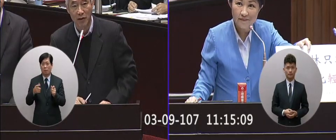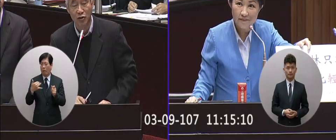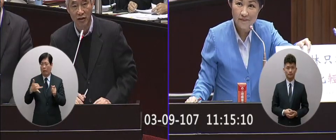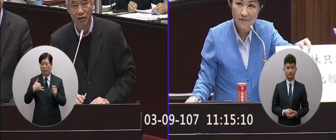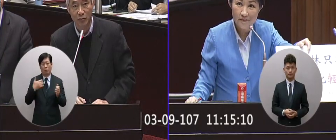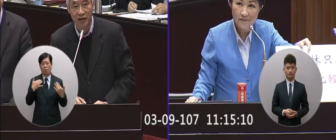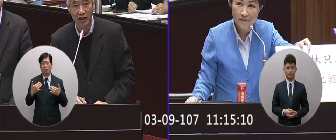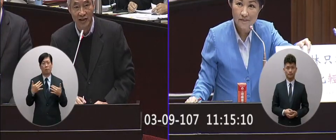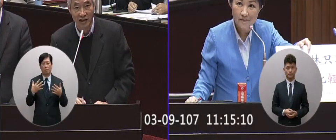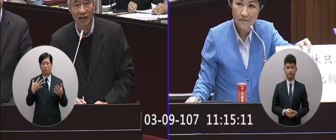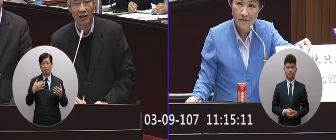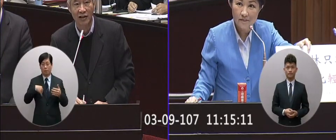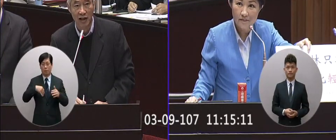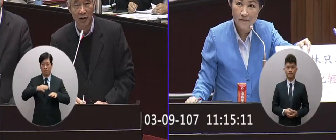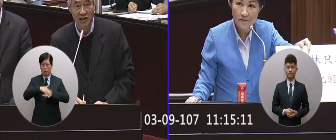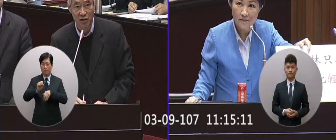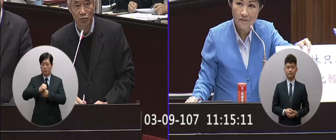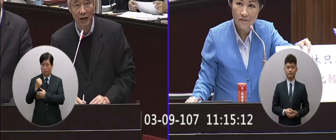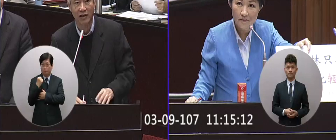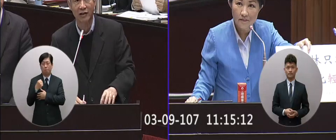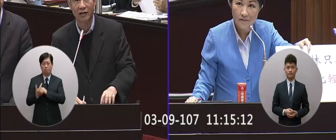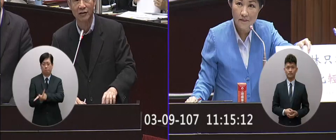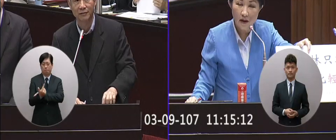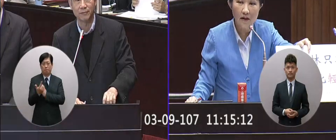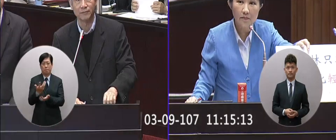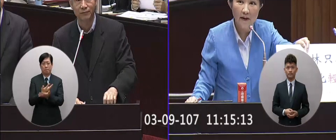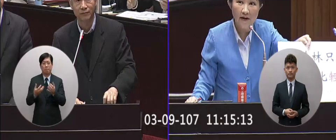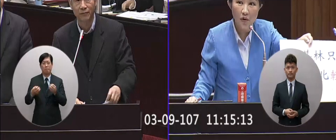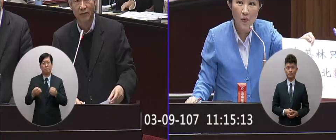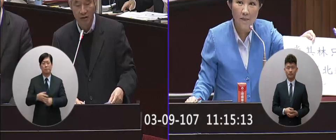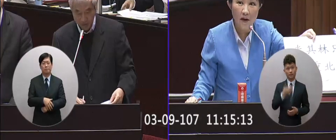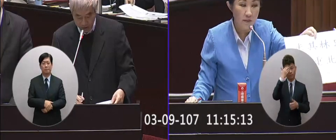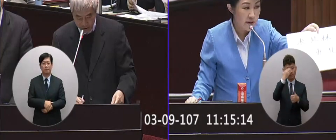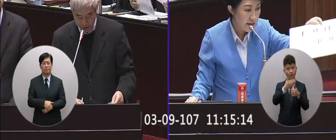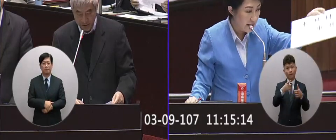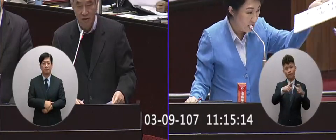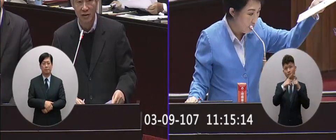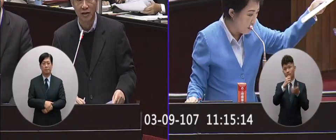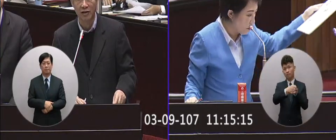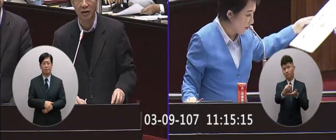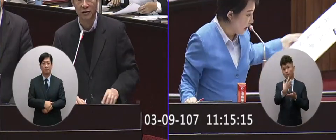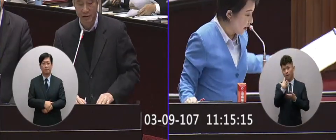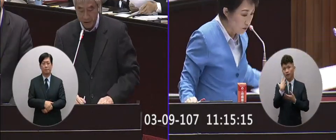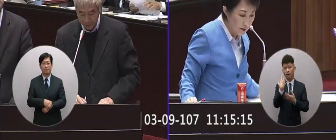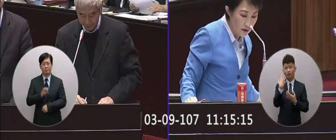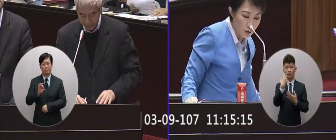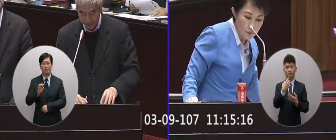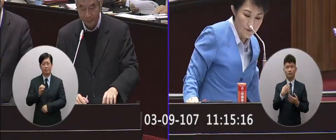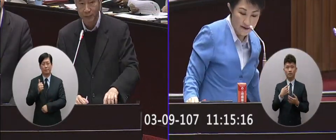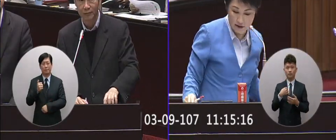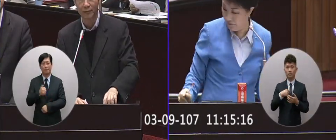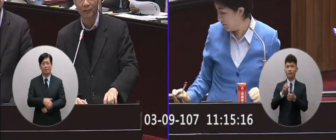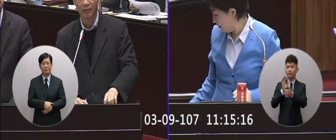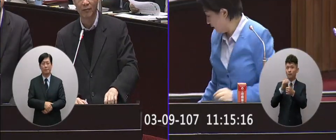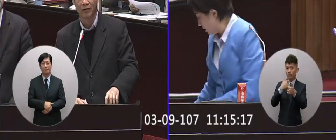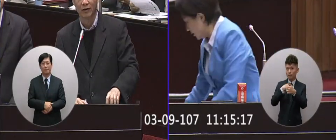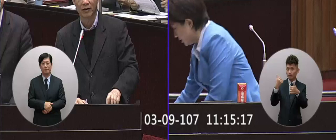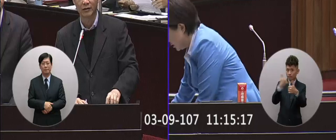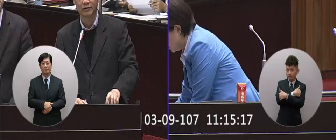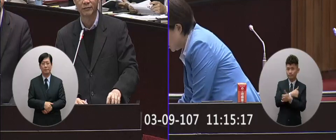并没有那么明确，但是我们现在来加强，赶快加速办理。 那麻烦给我回报，你们接洽结果给我回报哈，我们替中部发